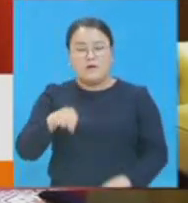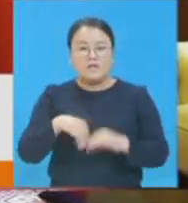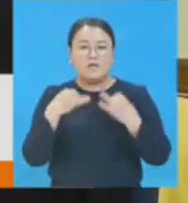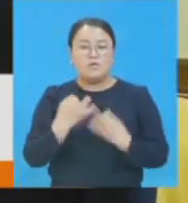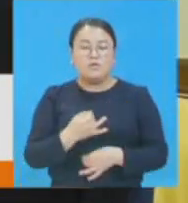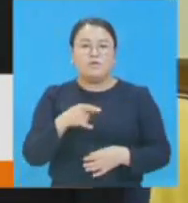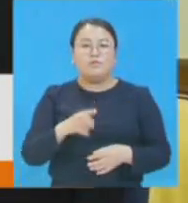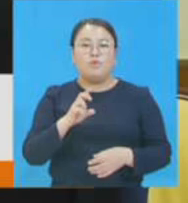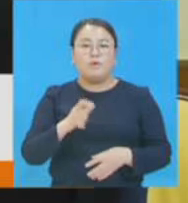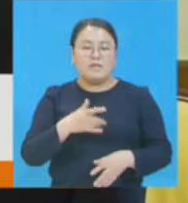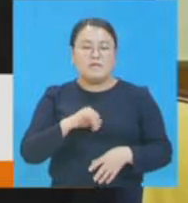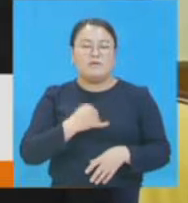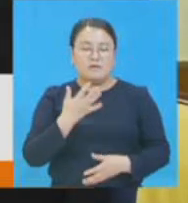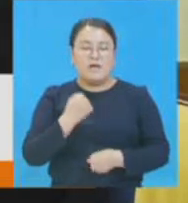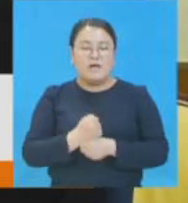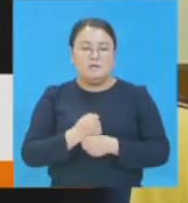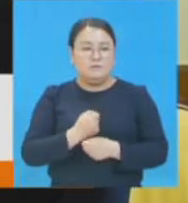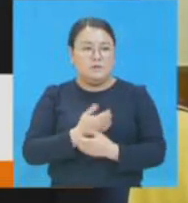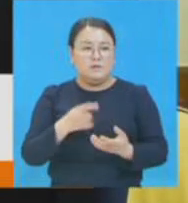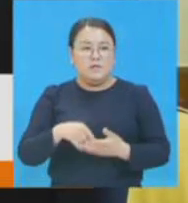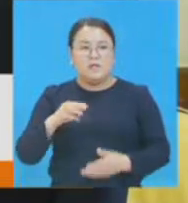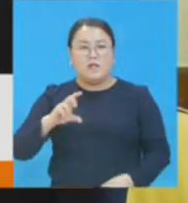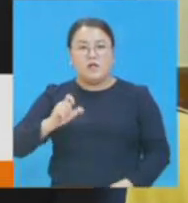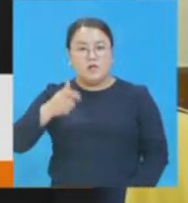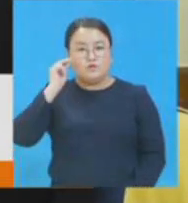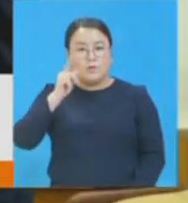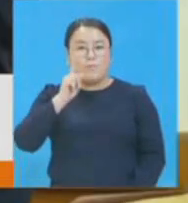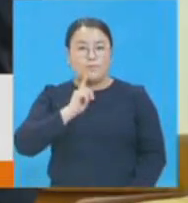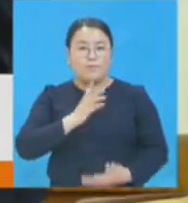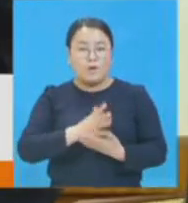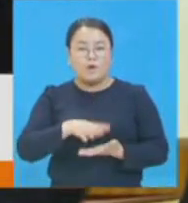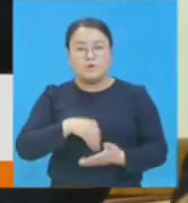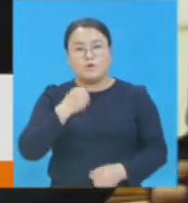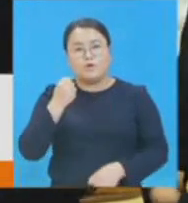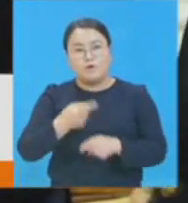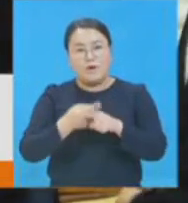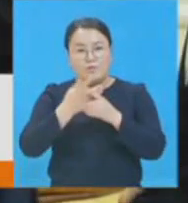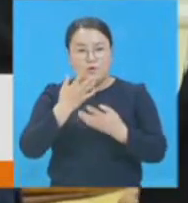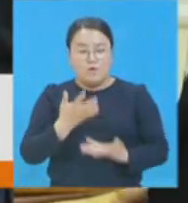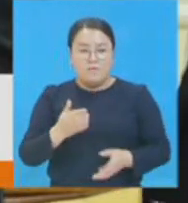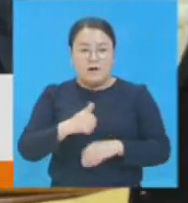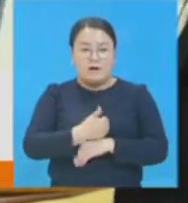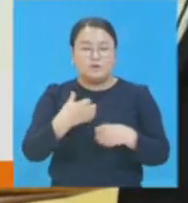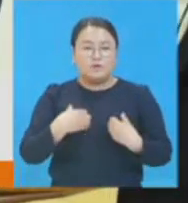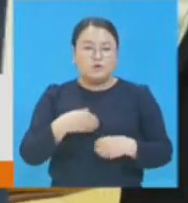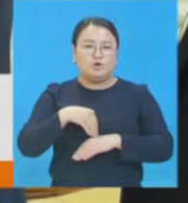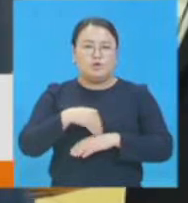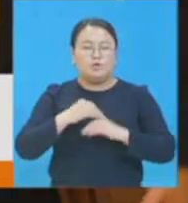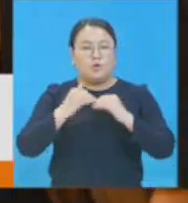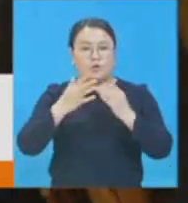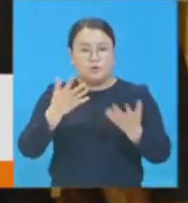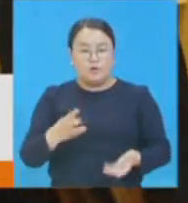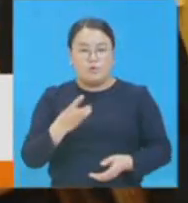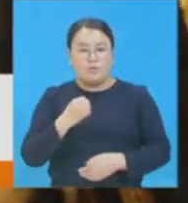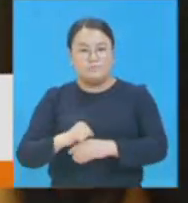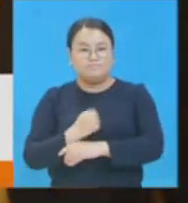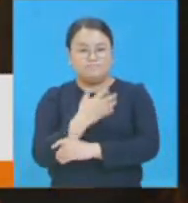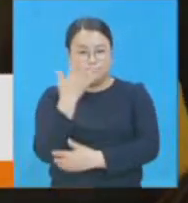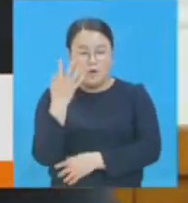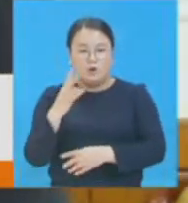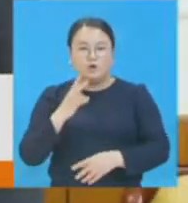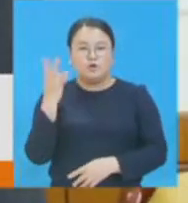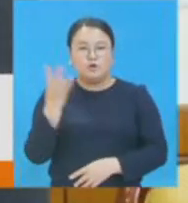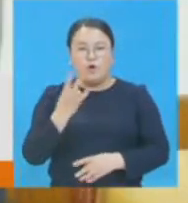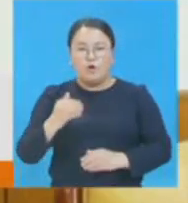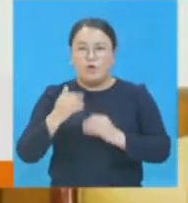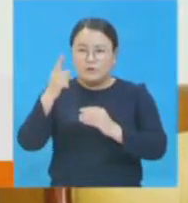идэвхтэй ажиллана гэсэн юм. Мөн цаашид тус улсад тэтгэлгээр суралцах оюутны тоог нэмэгдүүлэх, аялжуулчлалын тогтвортой хөгжлийг хангах, мод тарих, ногоон хөгжлийн туршлагаа